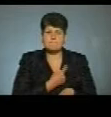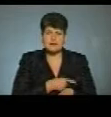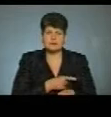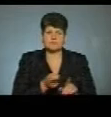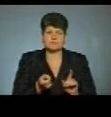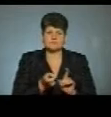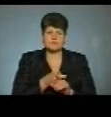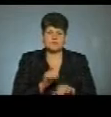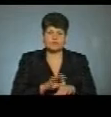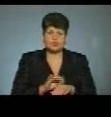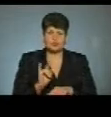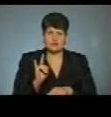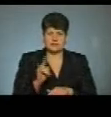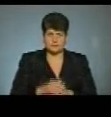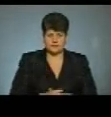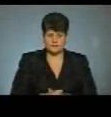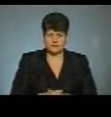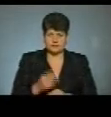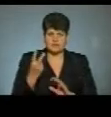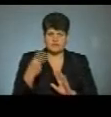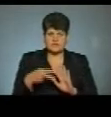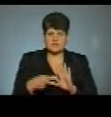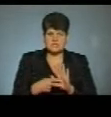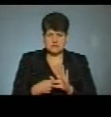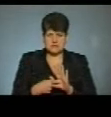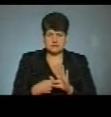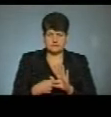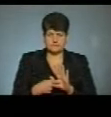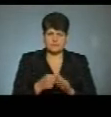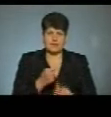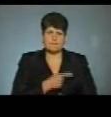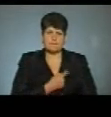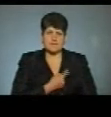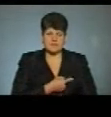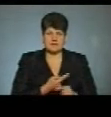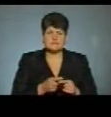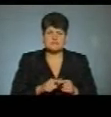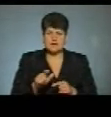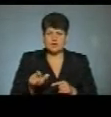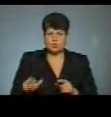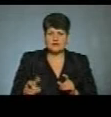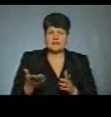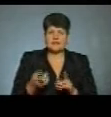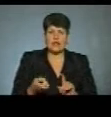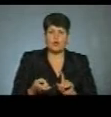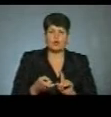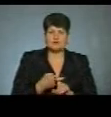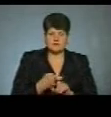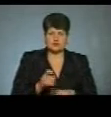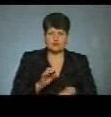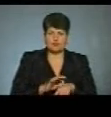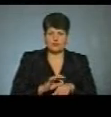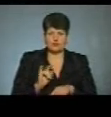хворою на коронавірус дитиною. 27 медиків – це люди, які контактували із